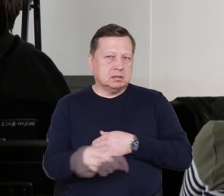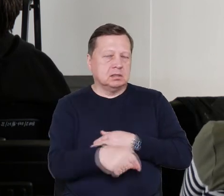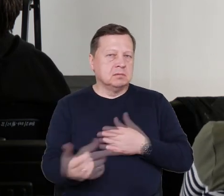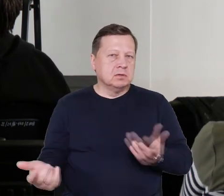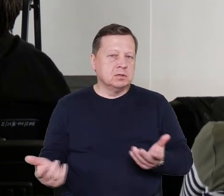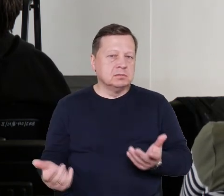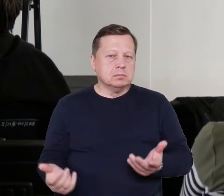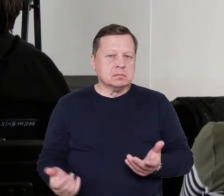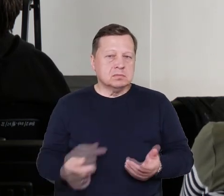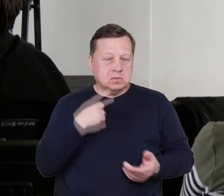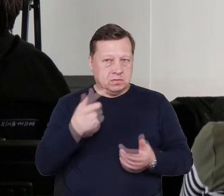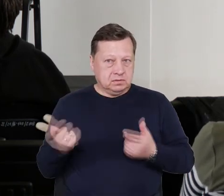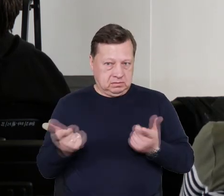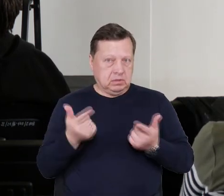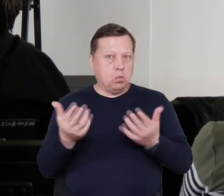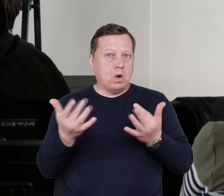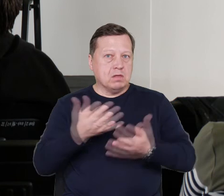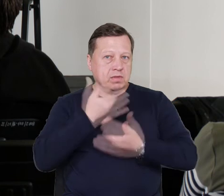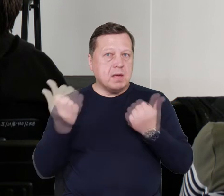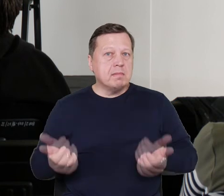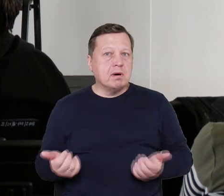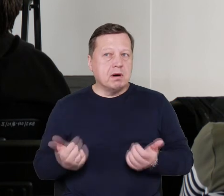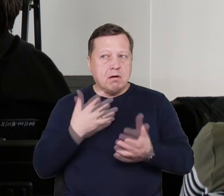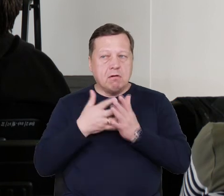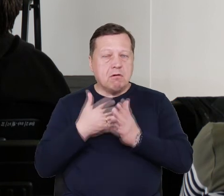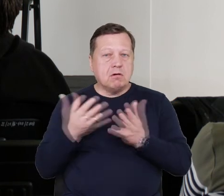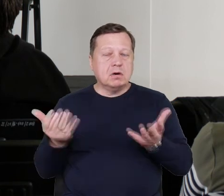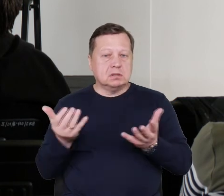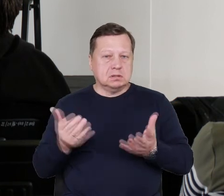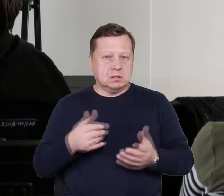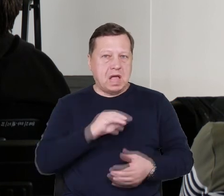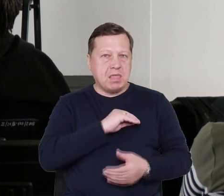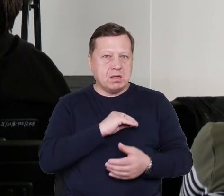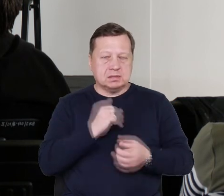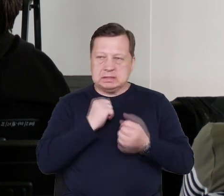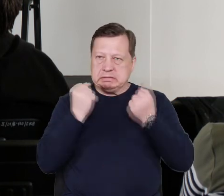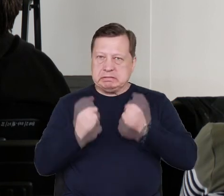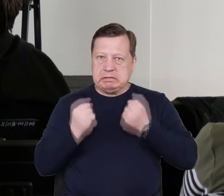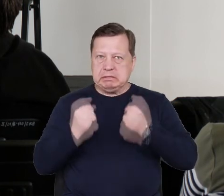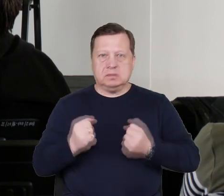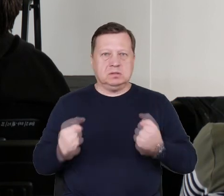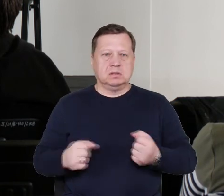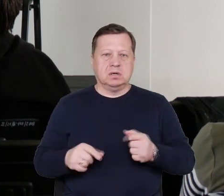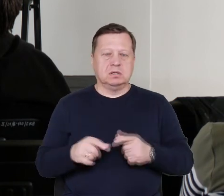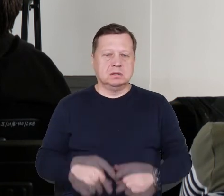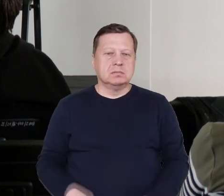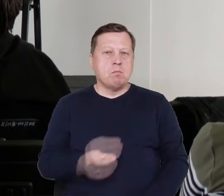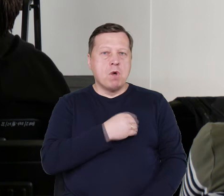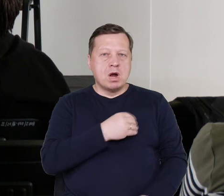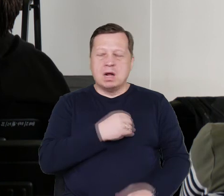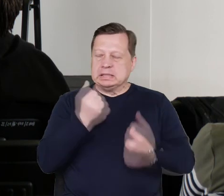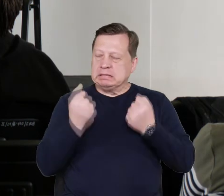zrobić w czym to jest naprawdę paradoksalna sytuacja no nie jest prosta sytuacja jest szalenie trudna etycznie ona jest szalenie trudna moralnie